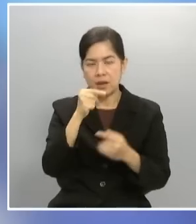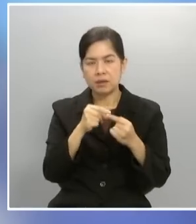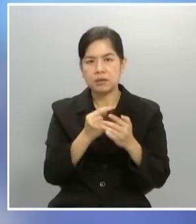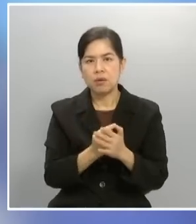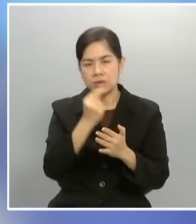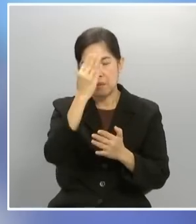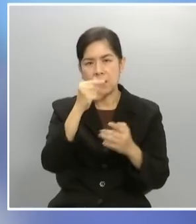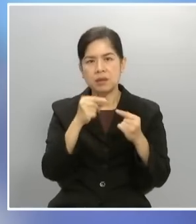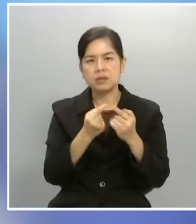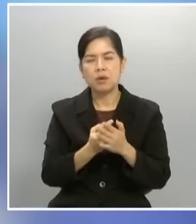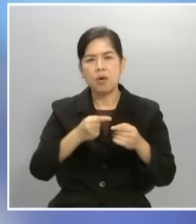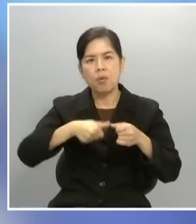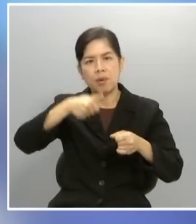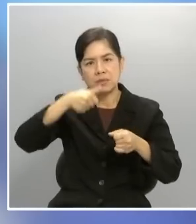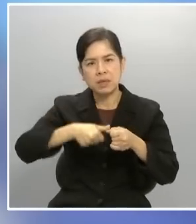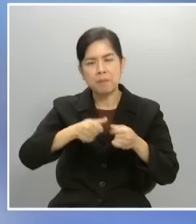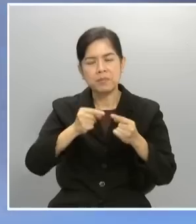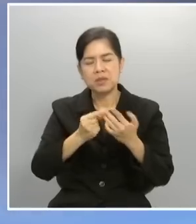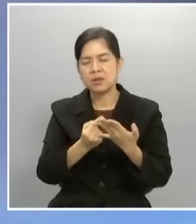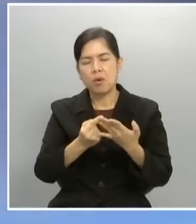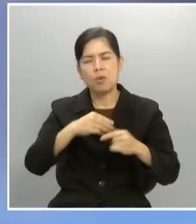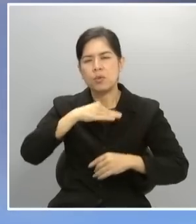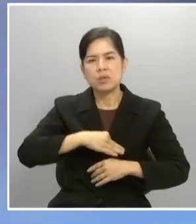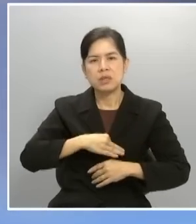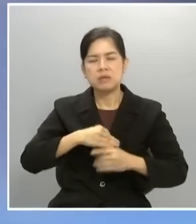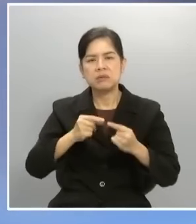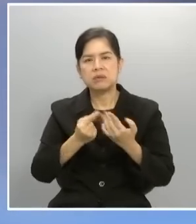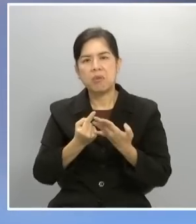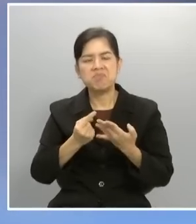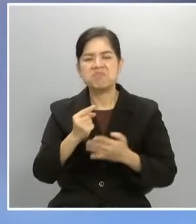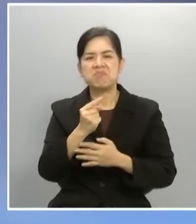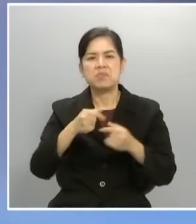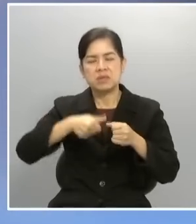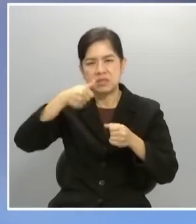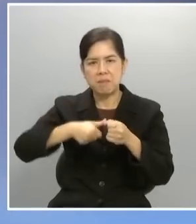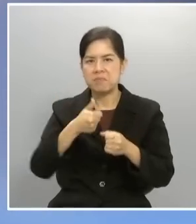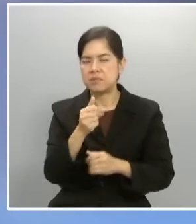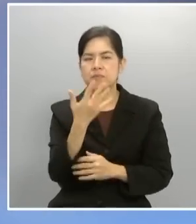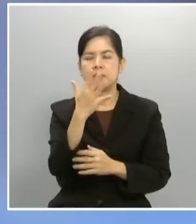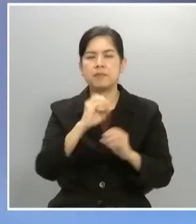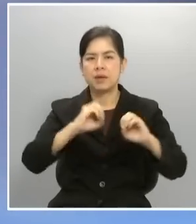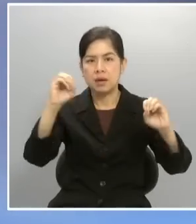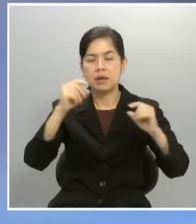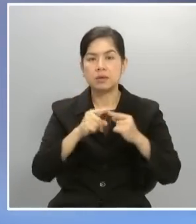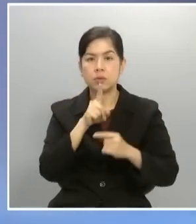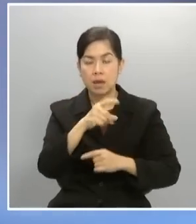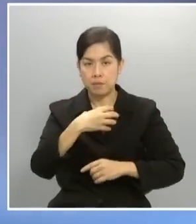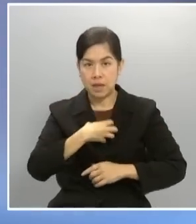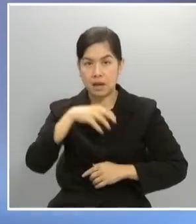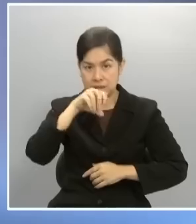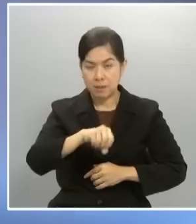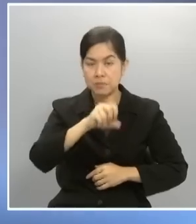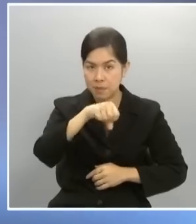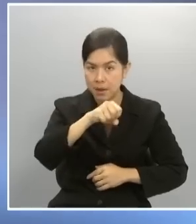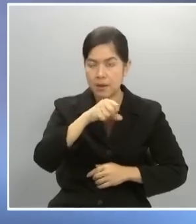อะไรที่เป็นความทรงจำที่ดีอีกฝั่งนึงก็บอกว่าแล้วทำยังไงดีอยากจะให้โดนจับเลยหรอทางคุณดิวก็